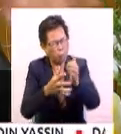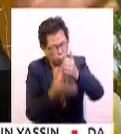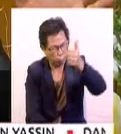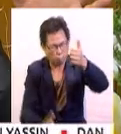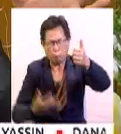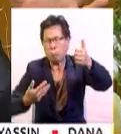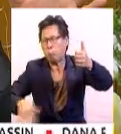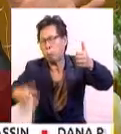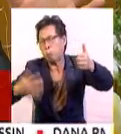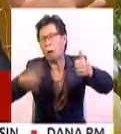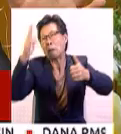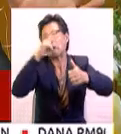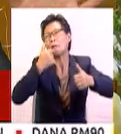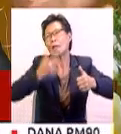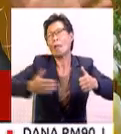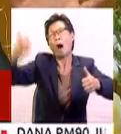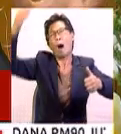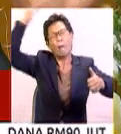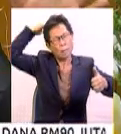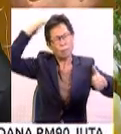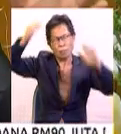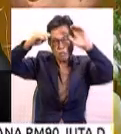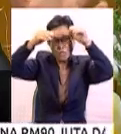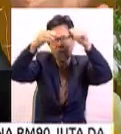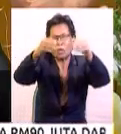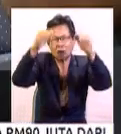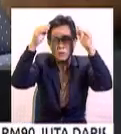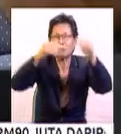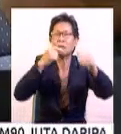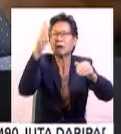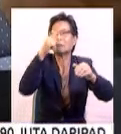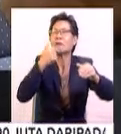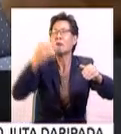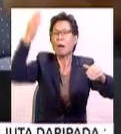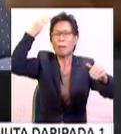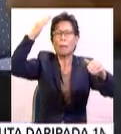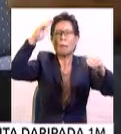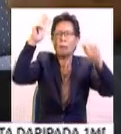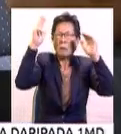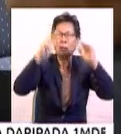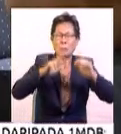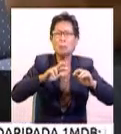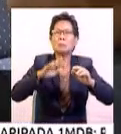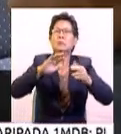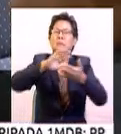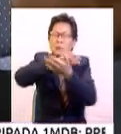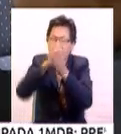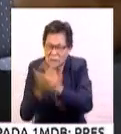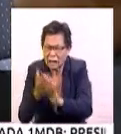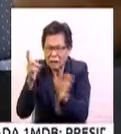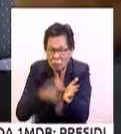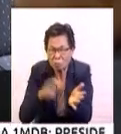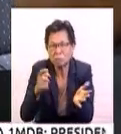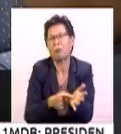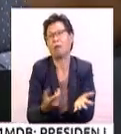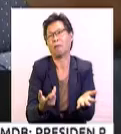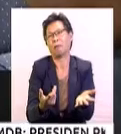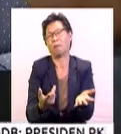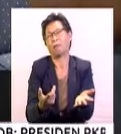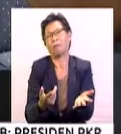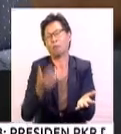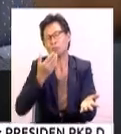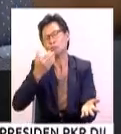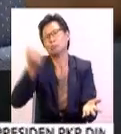Kerajaan lama ini terlalu fokus kepada menjana hutang daripada menjana kapasiti Felda itu